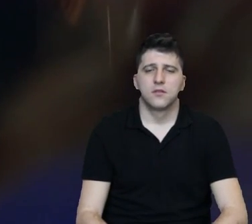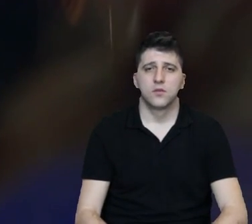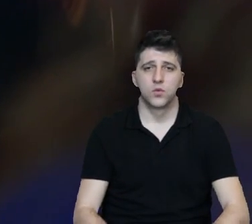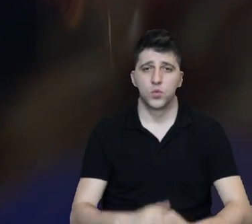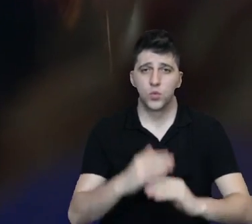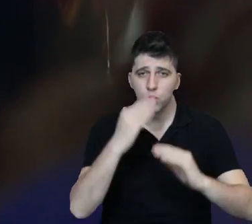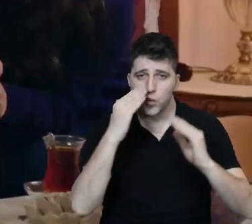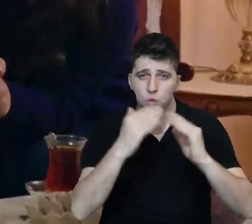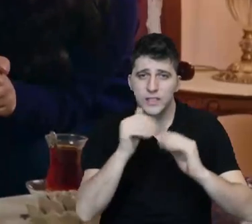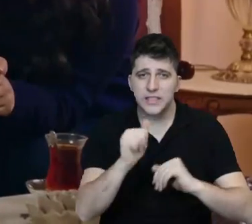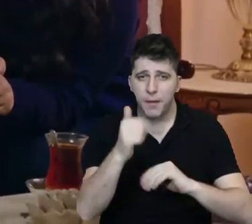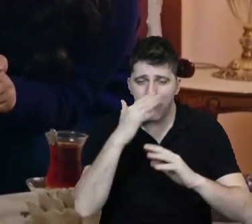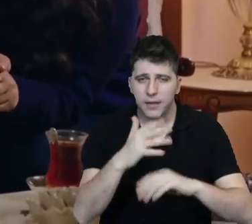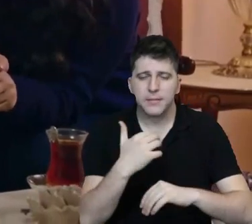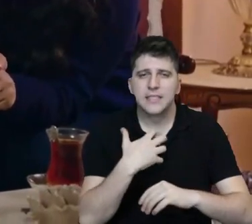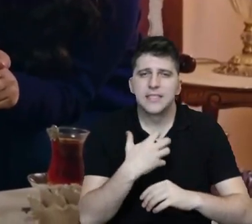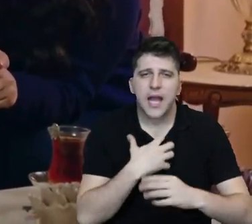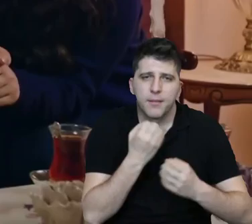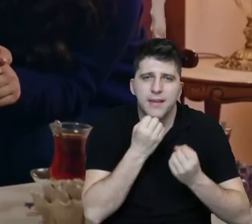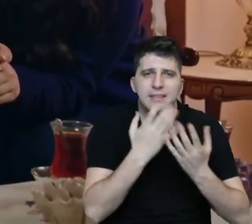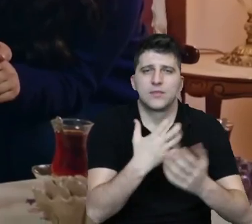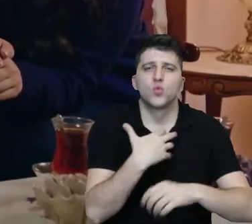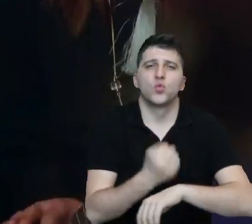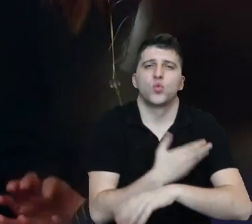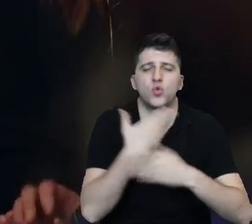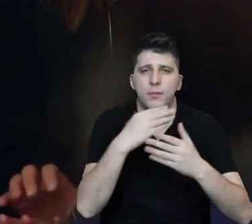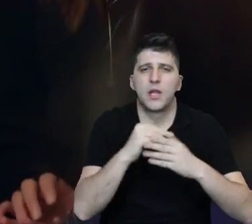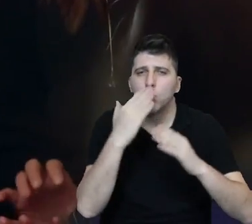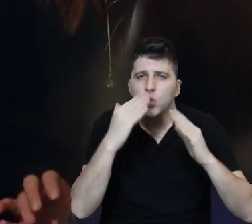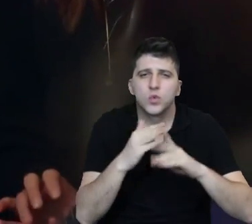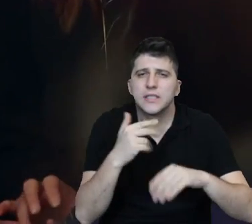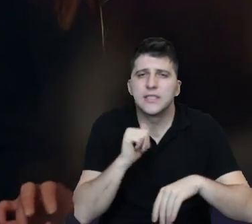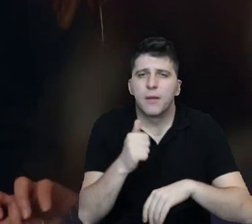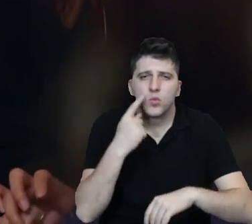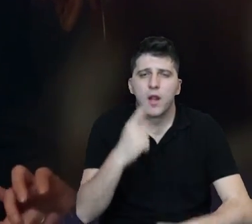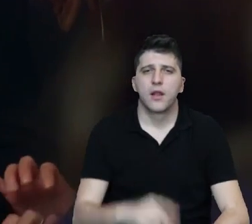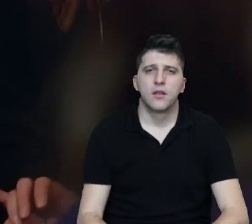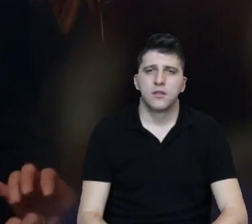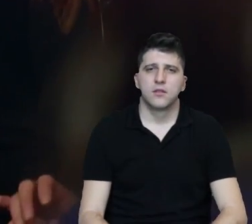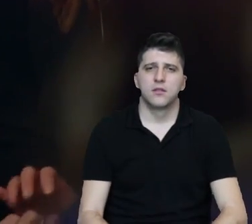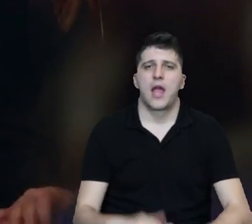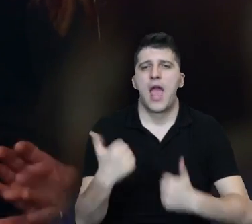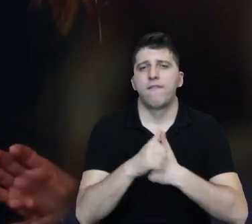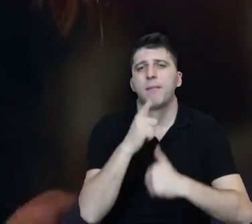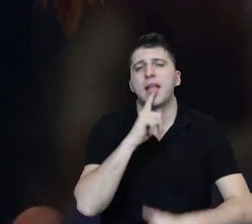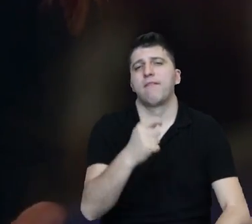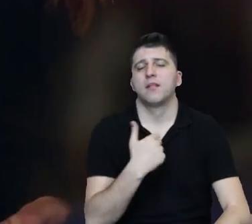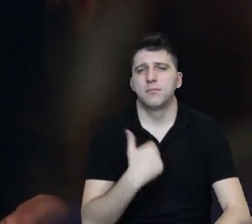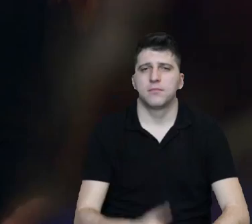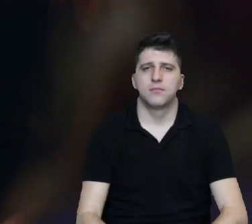uygun zamanı kolladım kendisine duygularımı açabilmek için. En uygun bulduğum zamanda da evlenme teklif